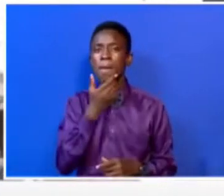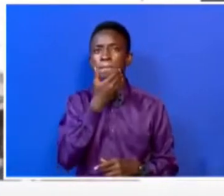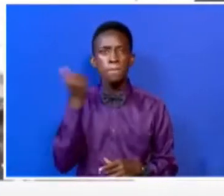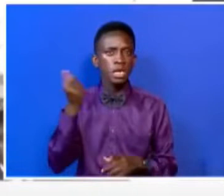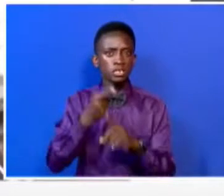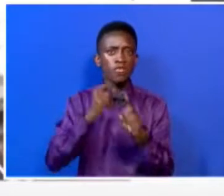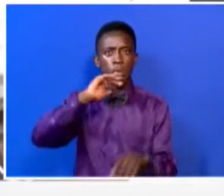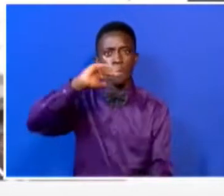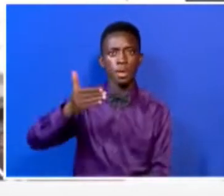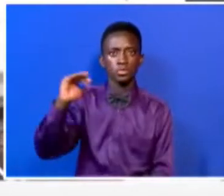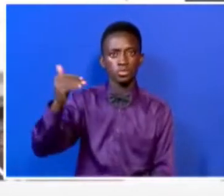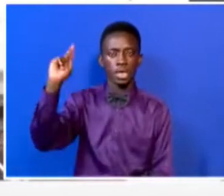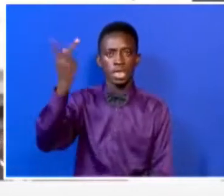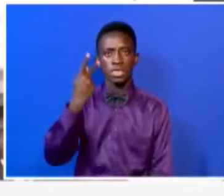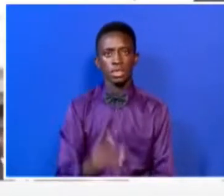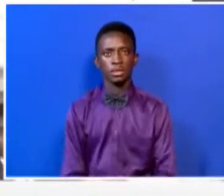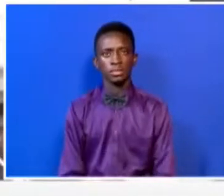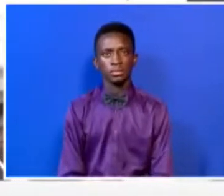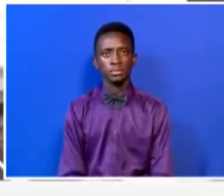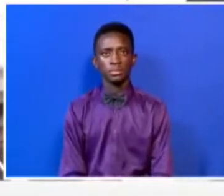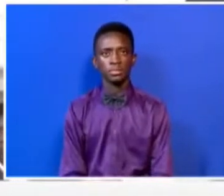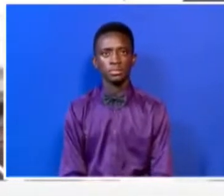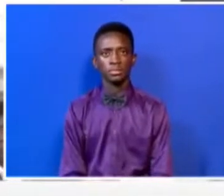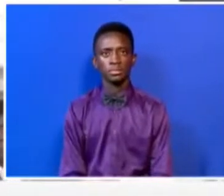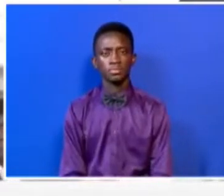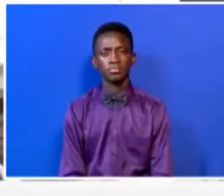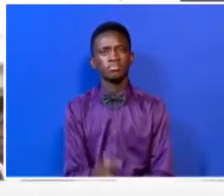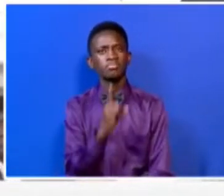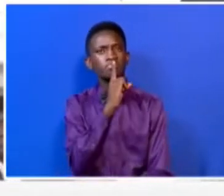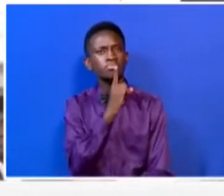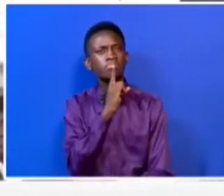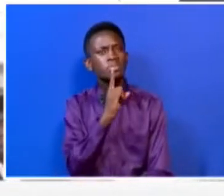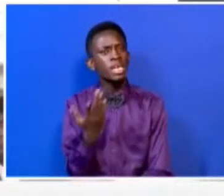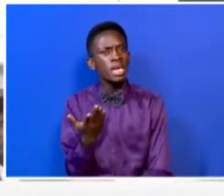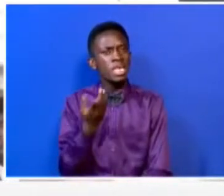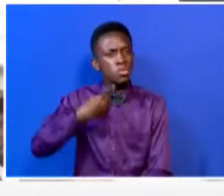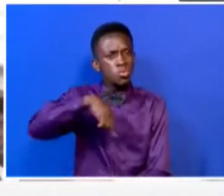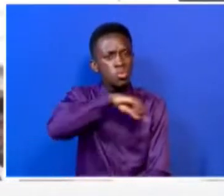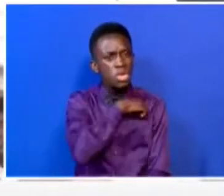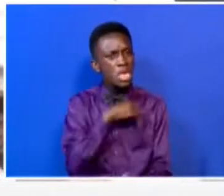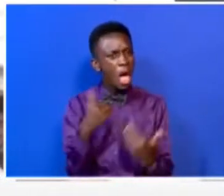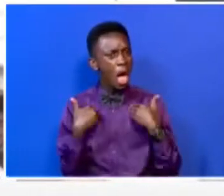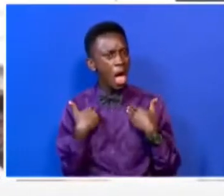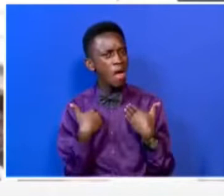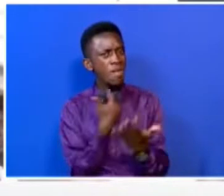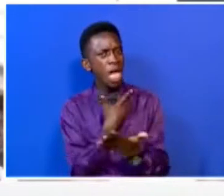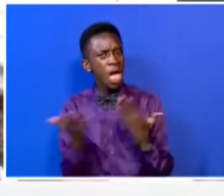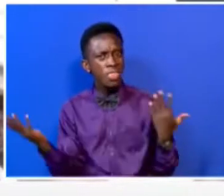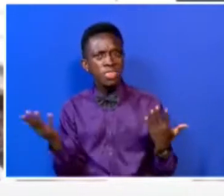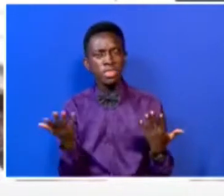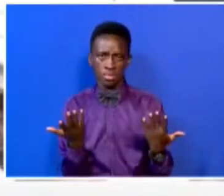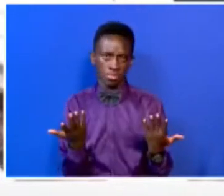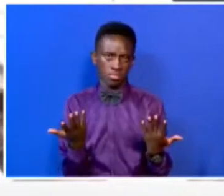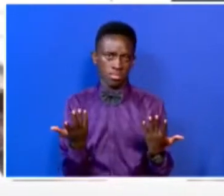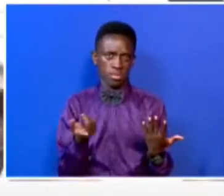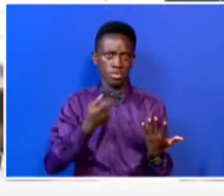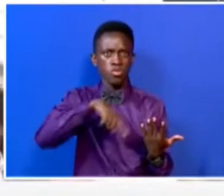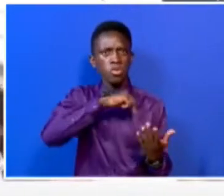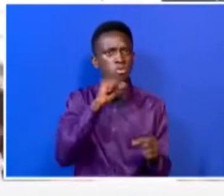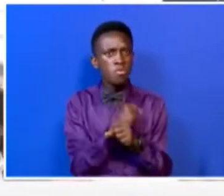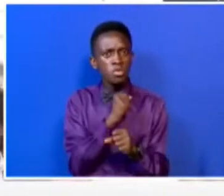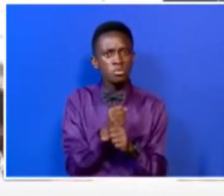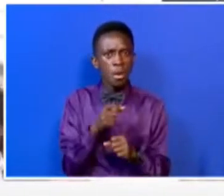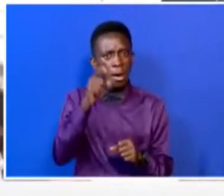Kenya. Raila, na sisi hatuna lolote, lazima tuingie upande huu ama